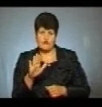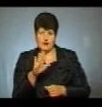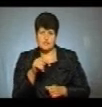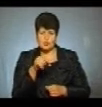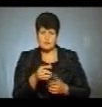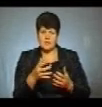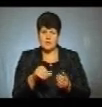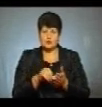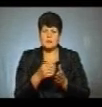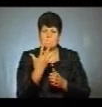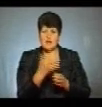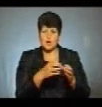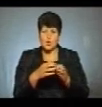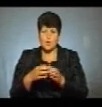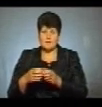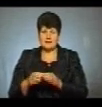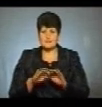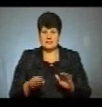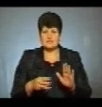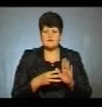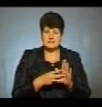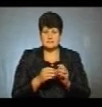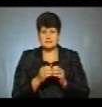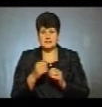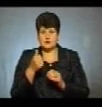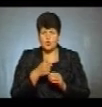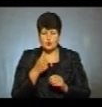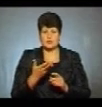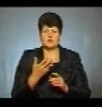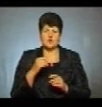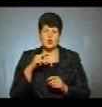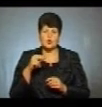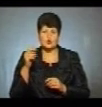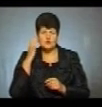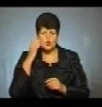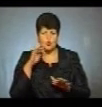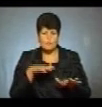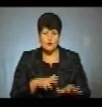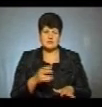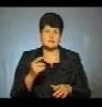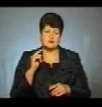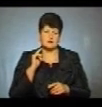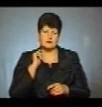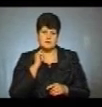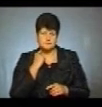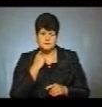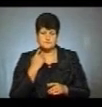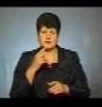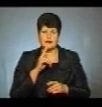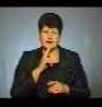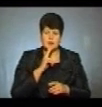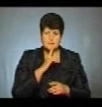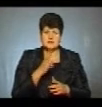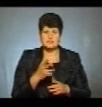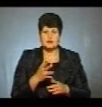брали участь 5 команд. Ці діти 80 років з Чорноморська, Кропивницького, Рівного, Києва та Кременця. Кременець представляли